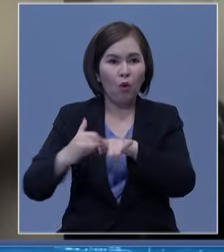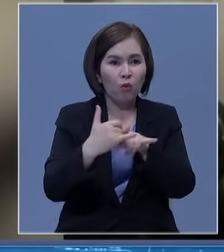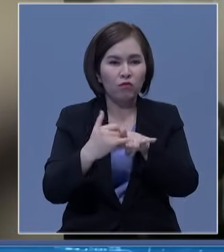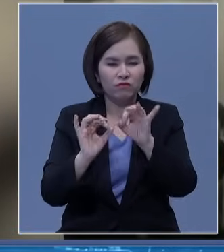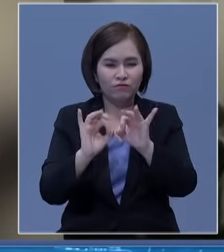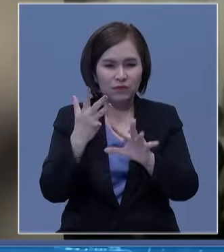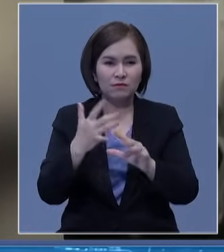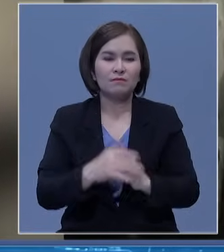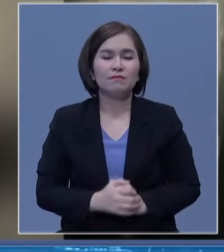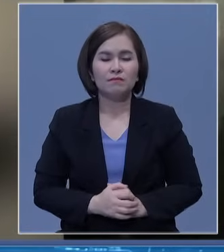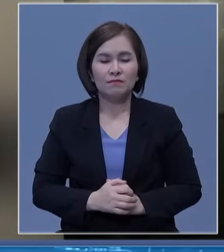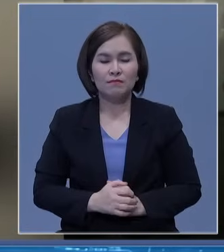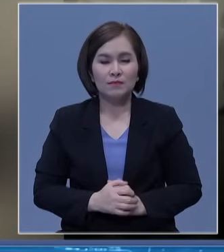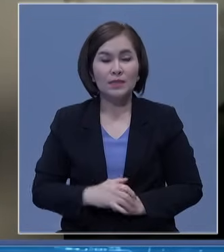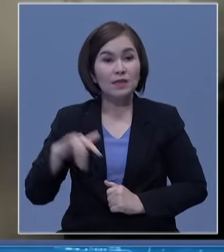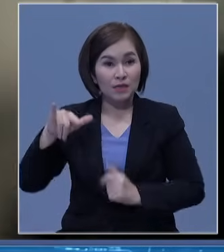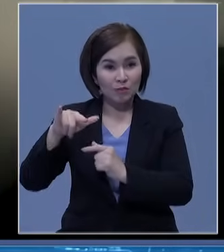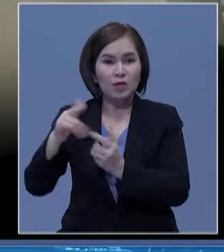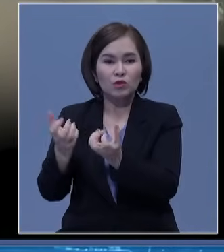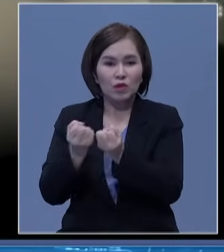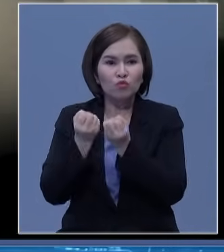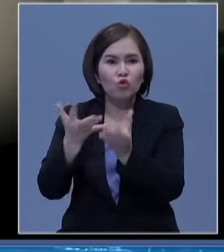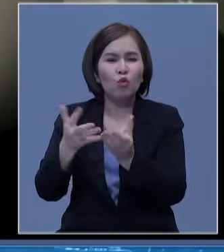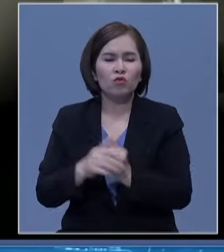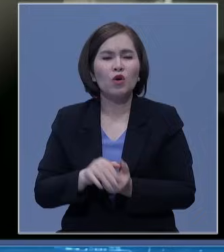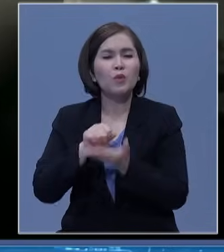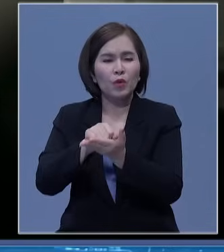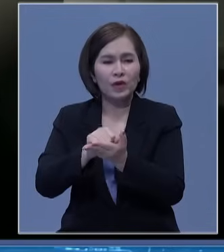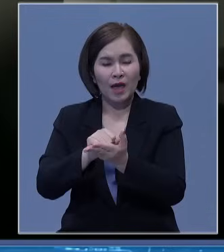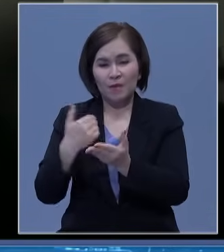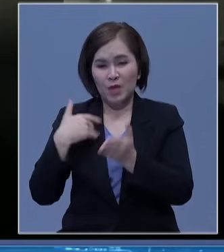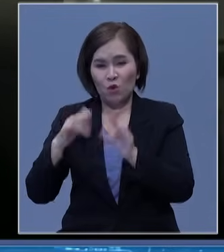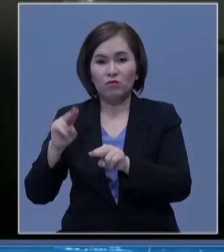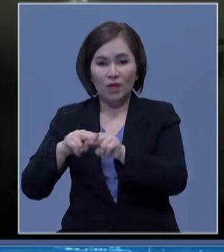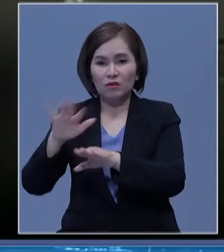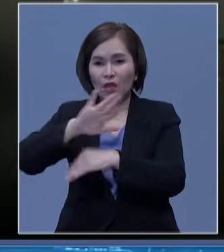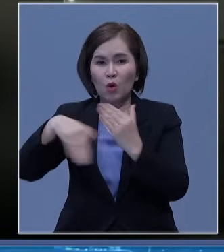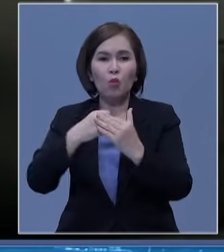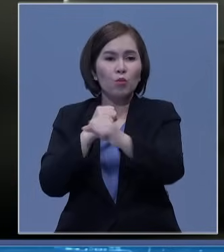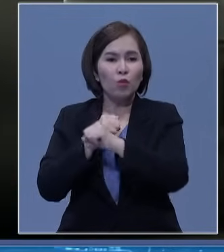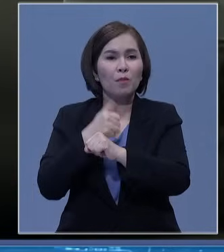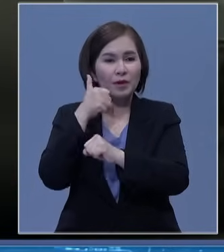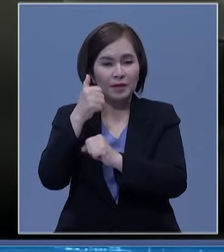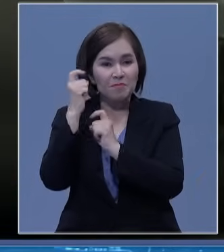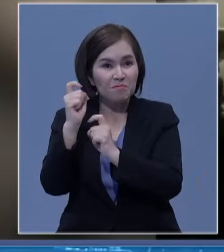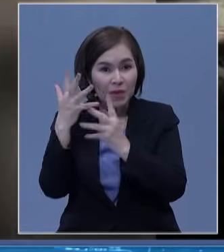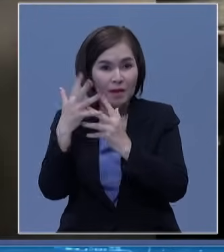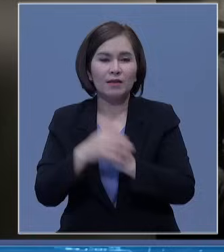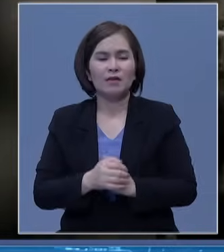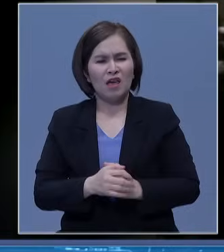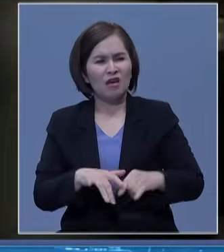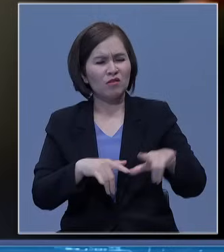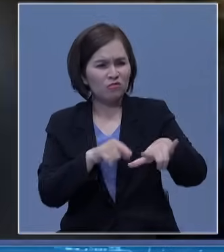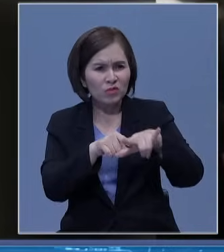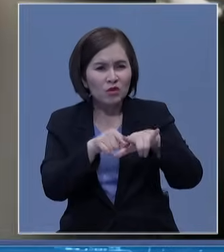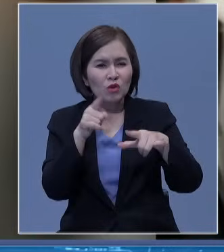ครับคือเครื่องบินโดยสารเนี่ยก็มีข่าวออกมาว่าผู้โดยสารและลูกเรือก็ปลอดภัยทั้งหมด ใช่ค่ะ แต่ปรากฏว่าเครื่องบินของห